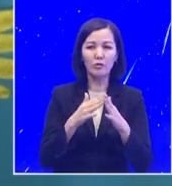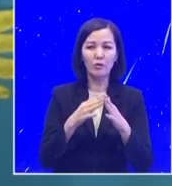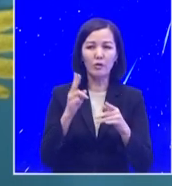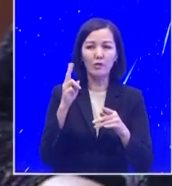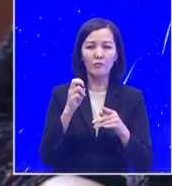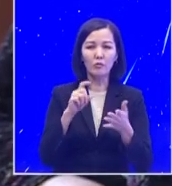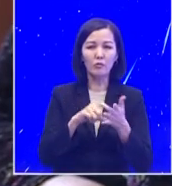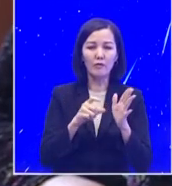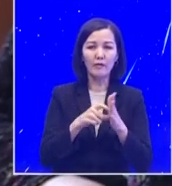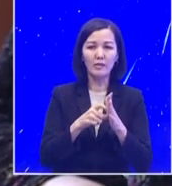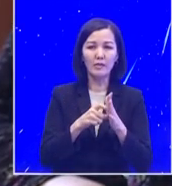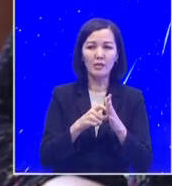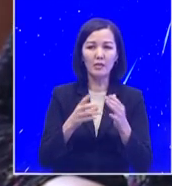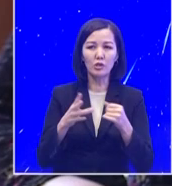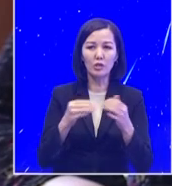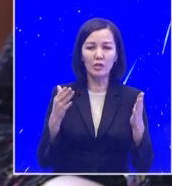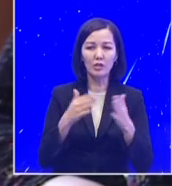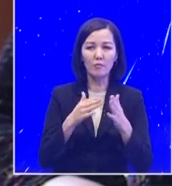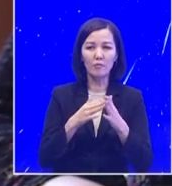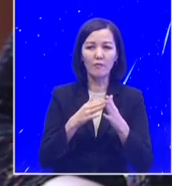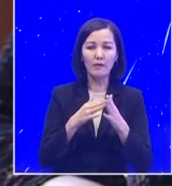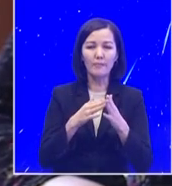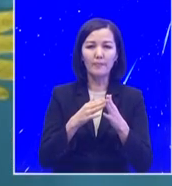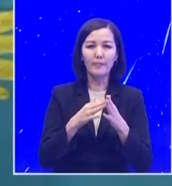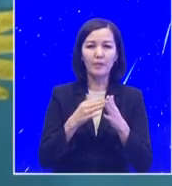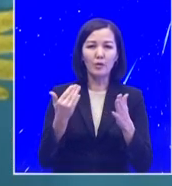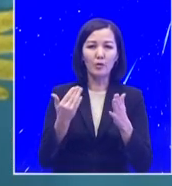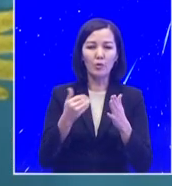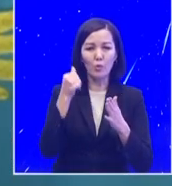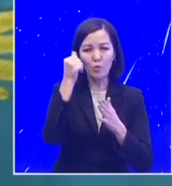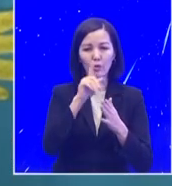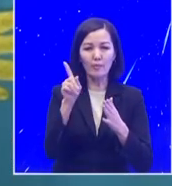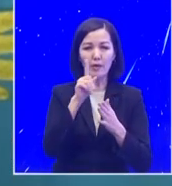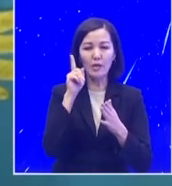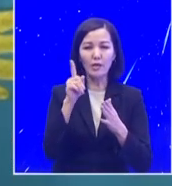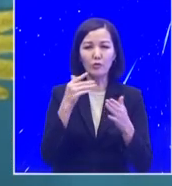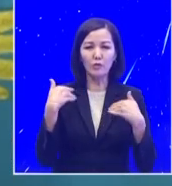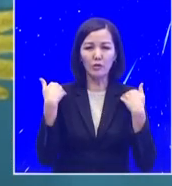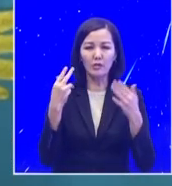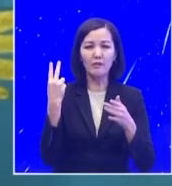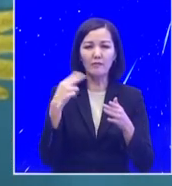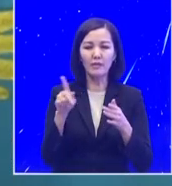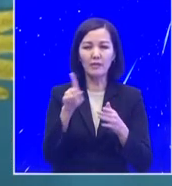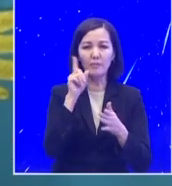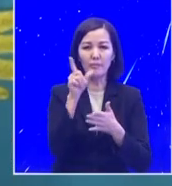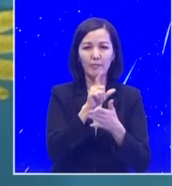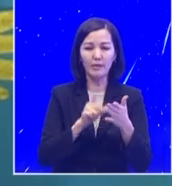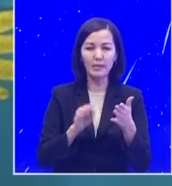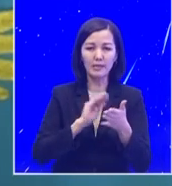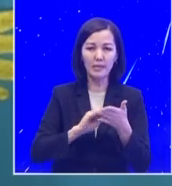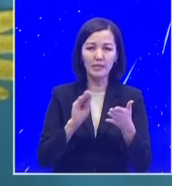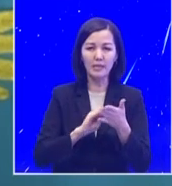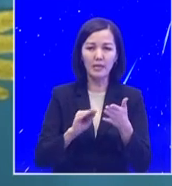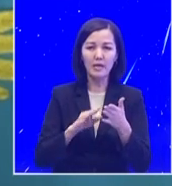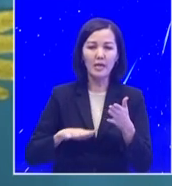200 квартир и жилых домов. В рамках года молодежи были изданы книги 20 молодых поэтов и писателей